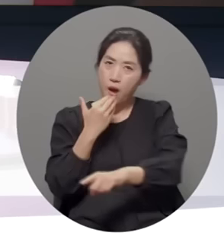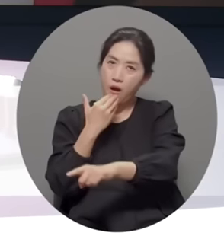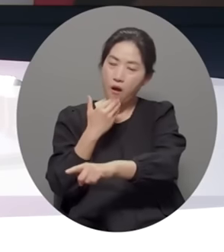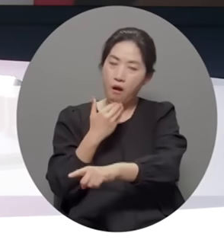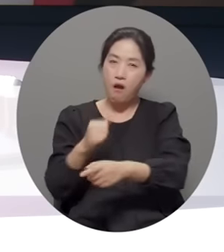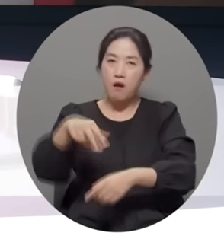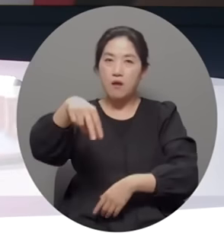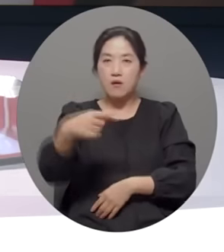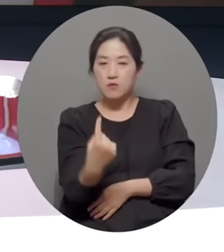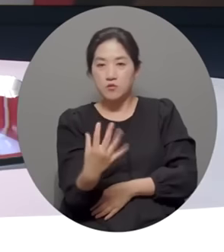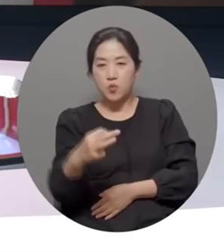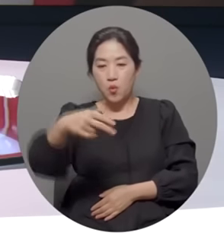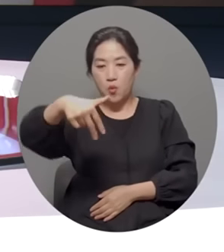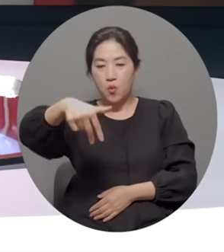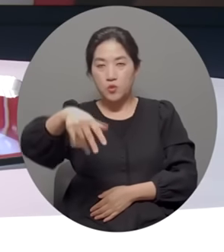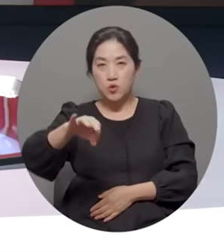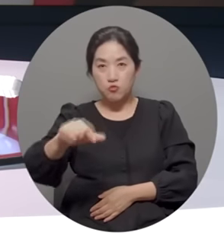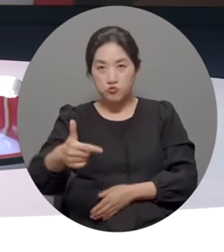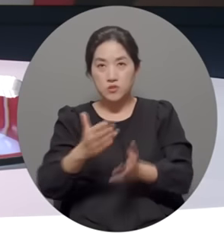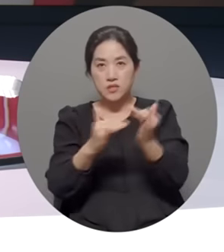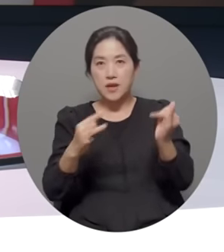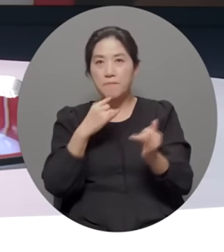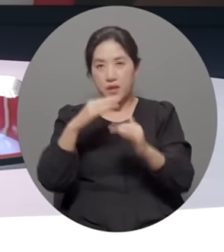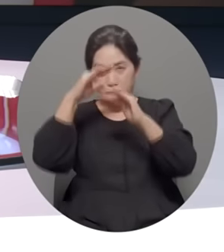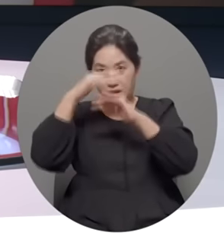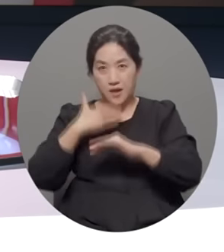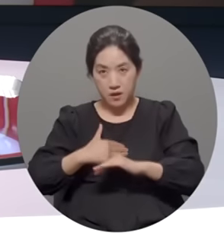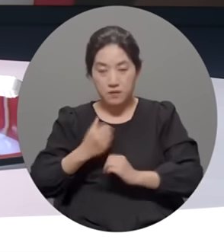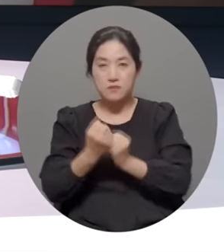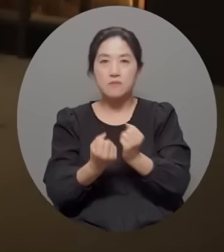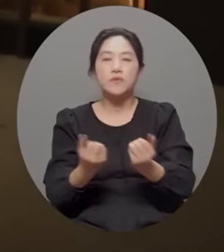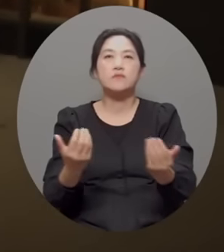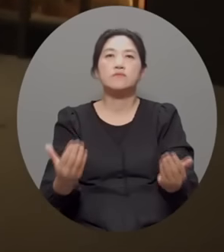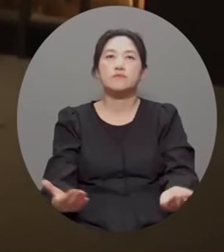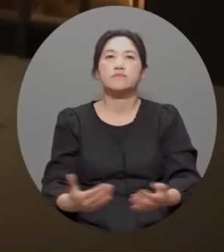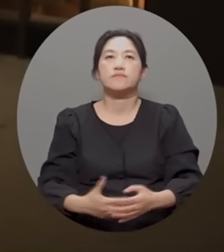건지 송정훈 기자가 단독 취재했습니다.